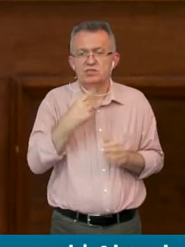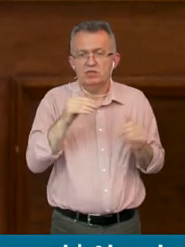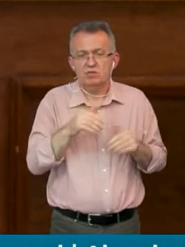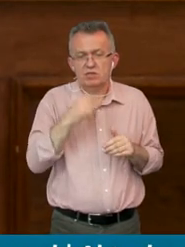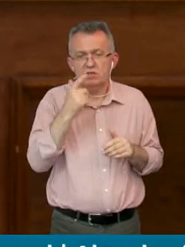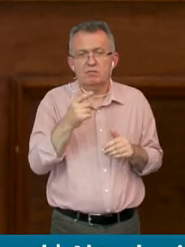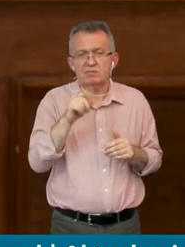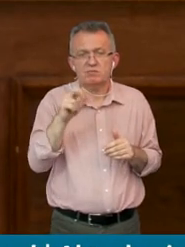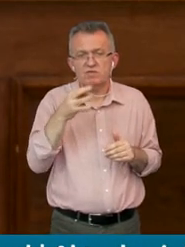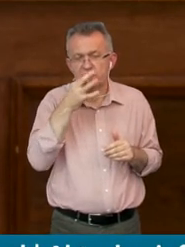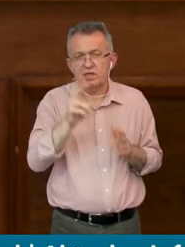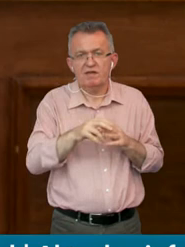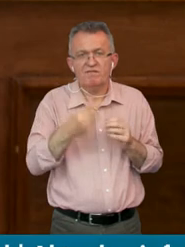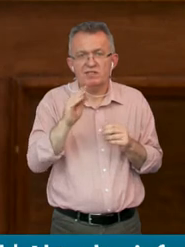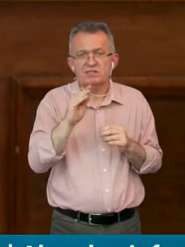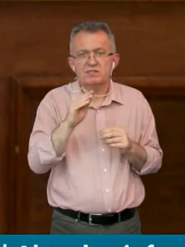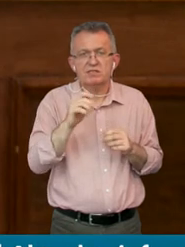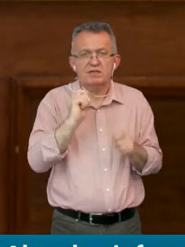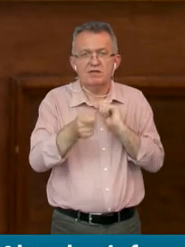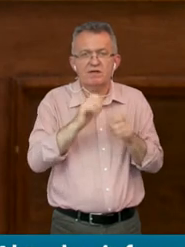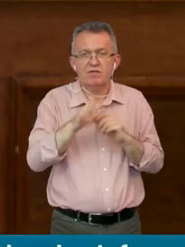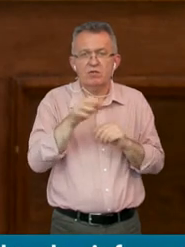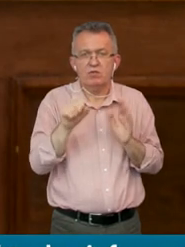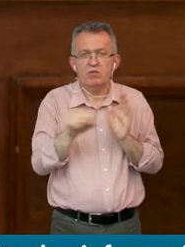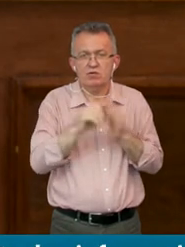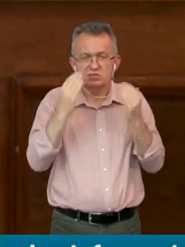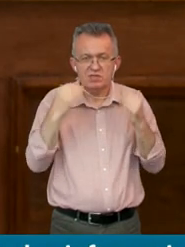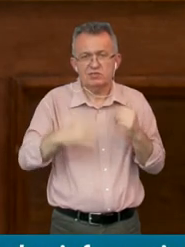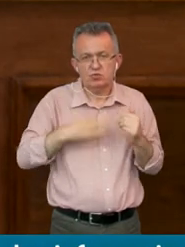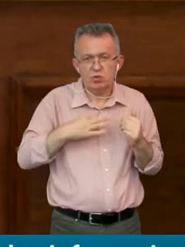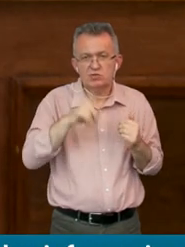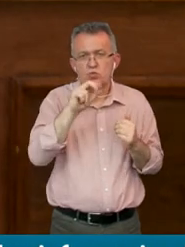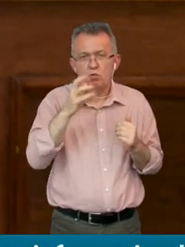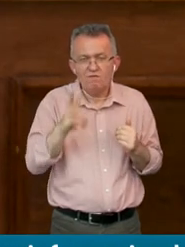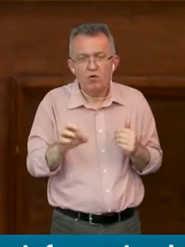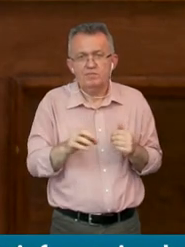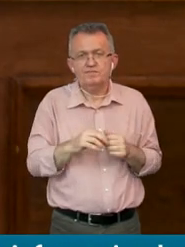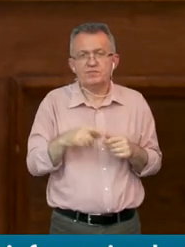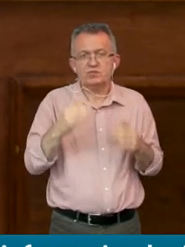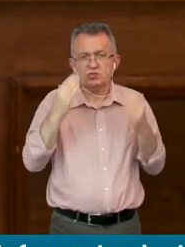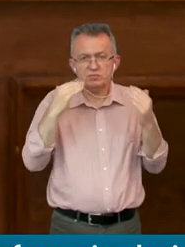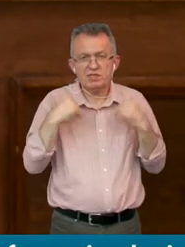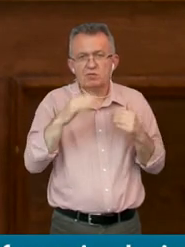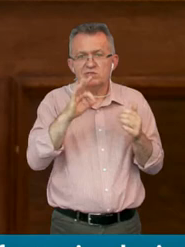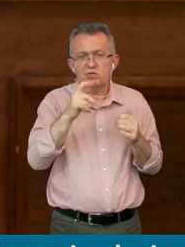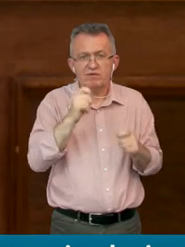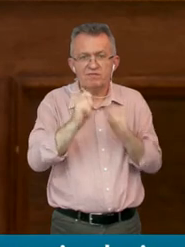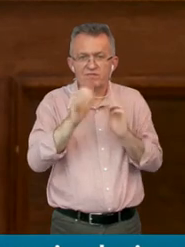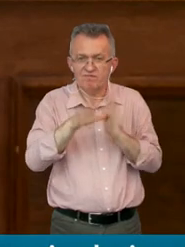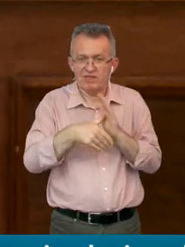pan Przemysław pisze, na zwiększenie częstotliwości komunikacji miejskiej do szpitali Zdroje, Zdunowo, szpital Strzałowska? No, panie